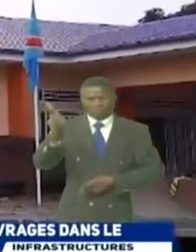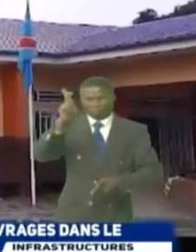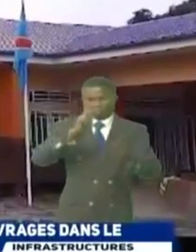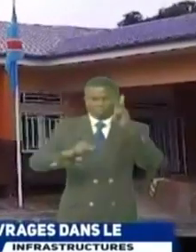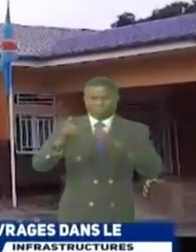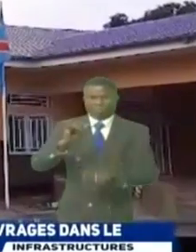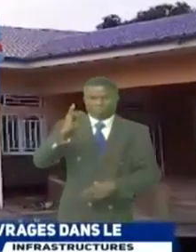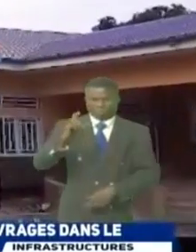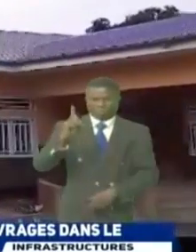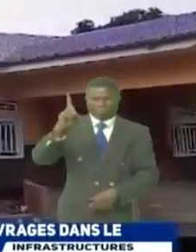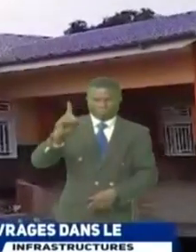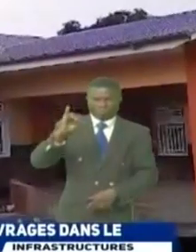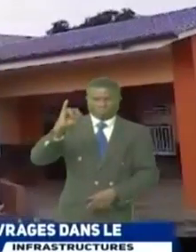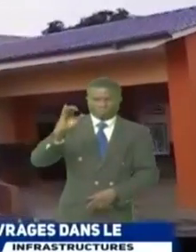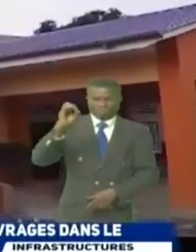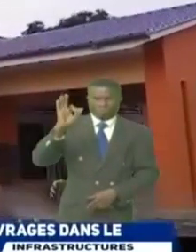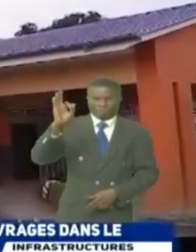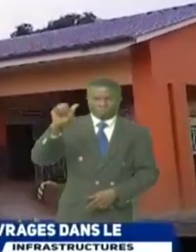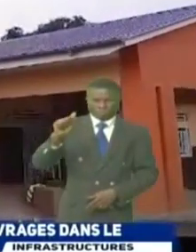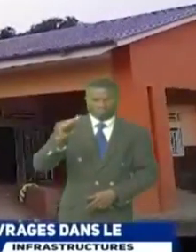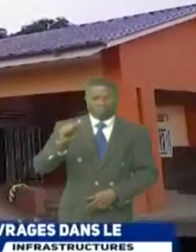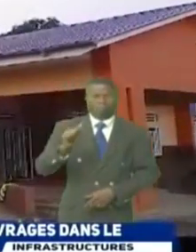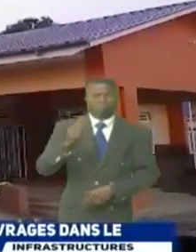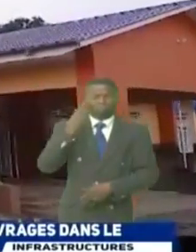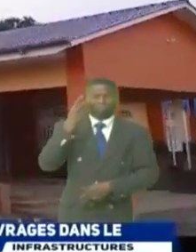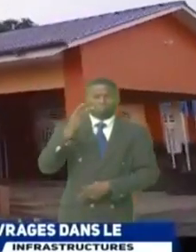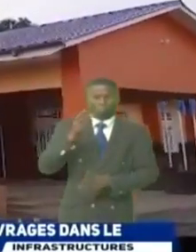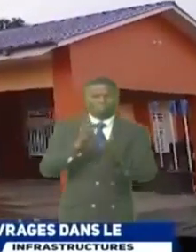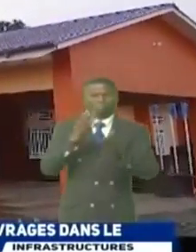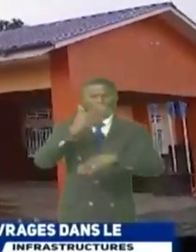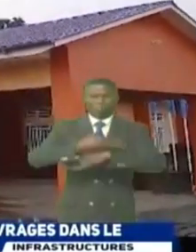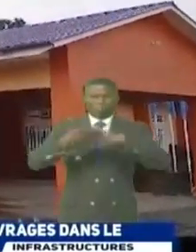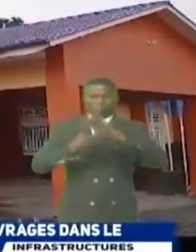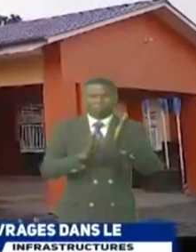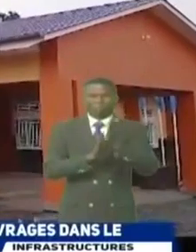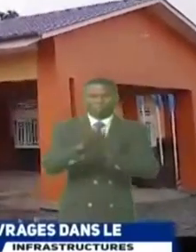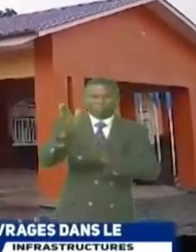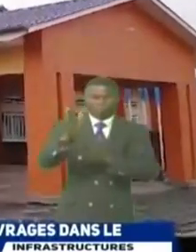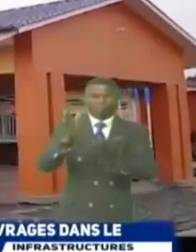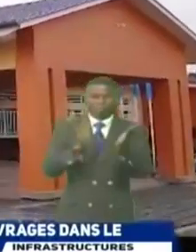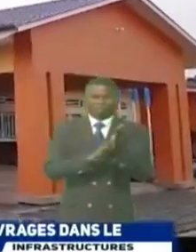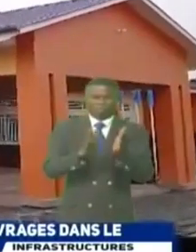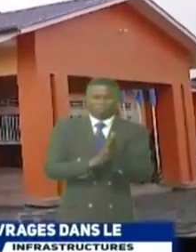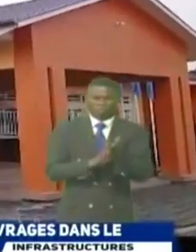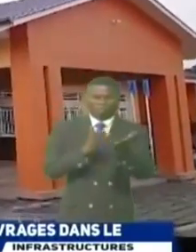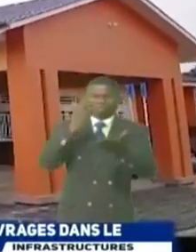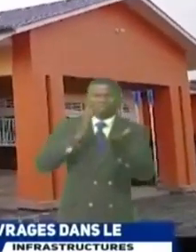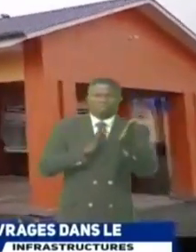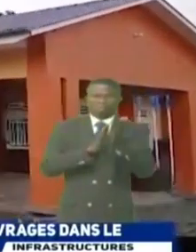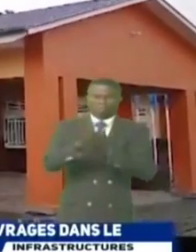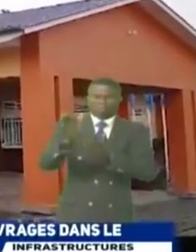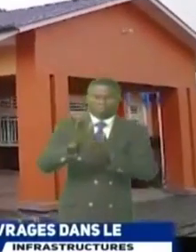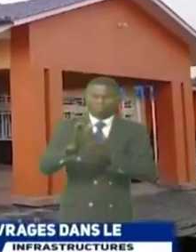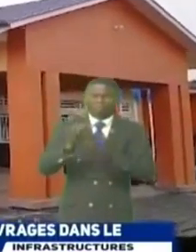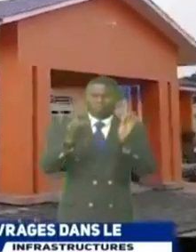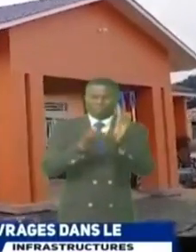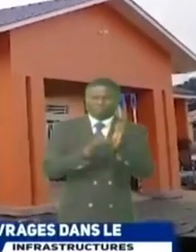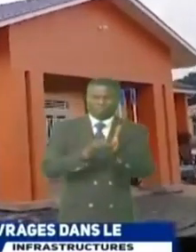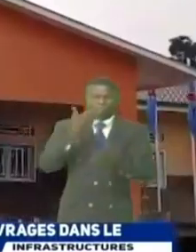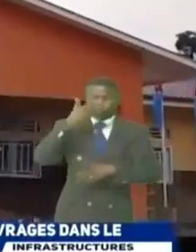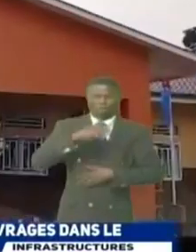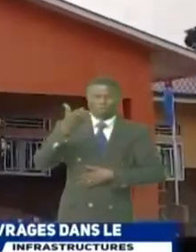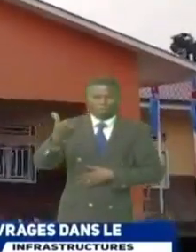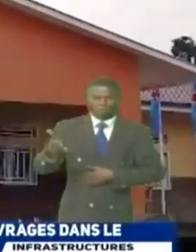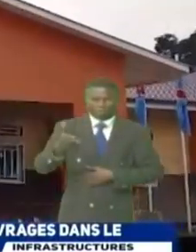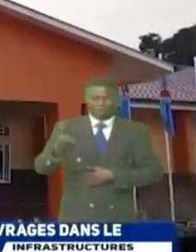population d'Idiofa exulte. La construction des 15 écoles et 7 centres de santé de qualité se poursuit sans désemparer.